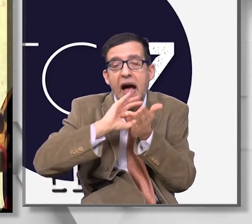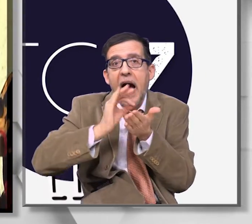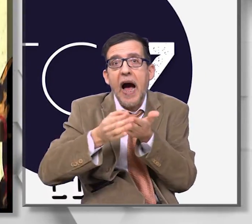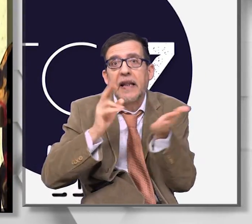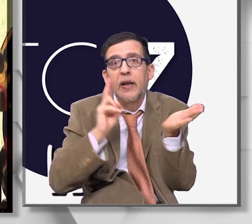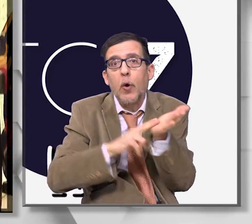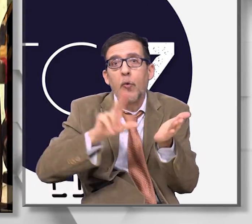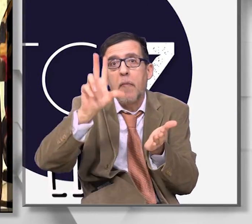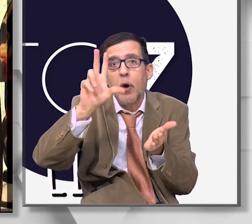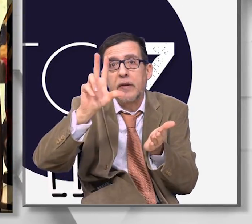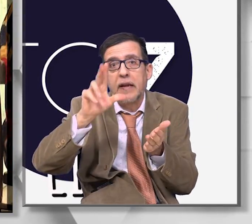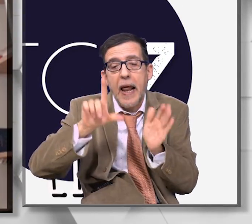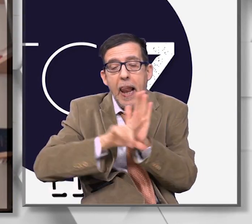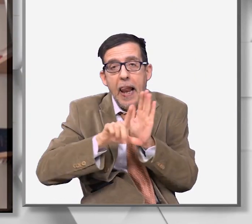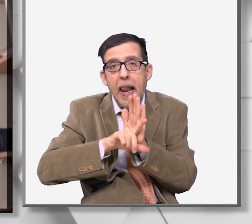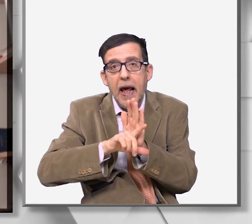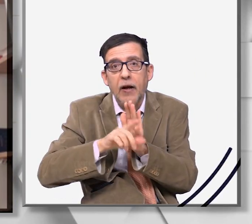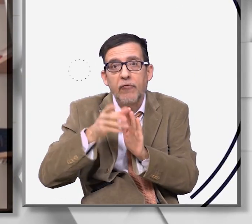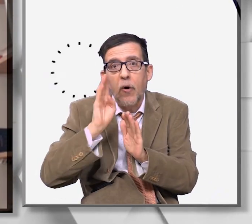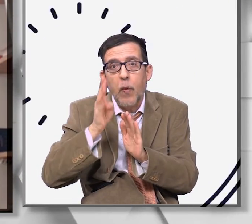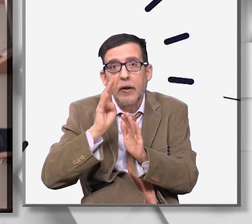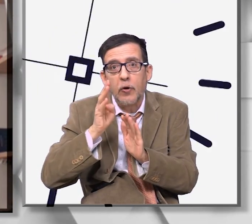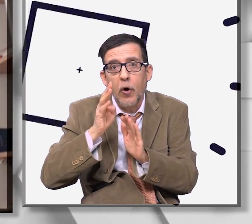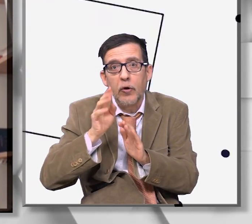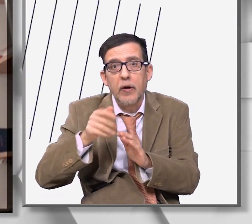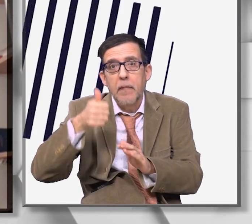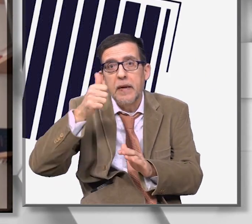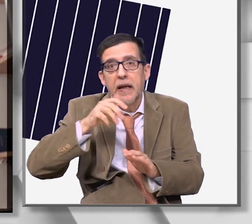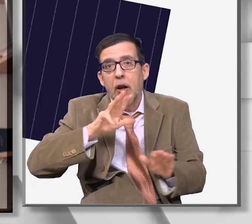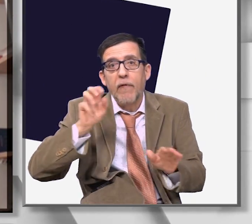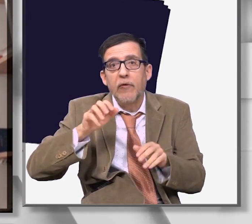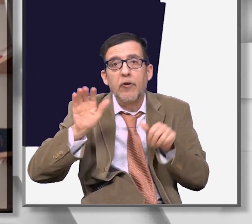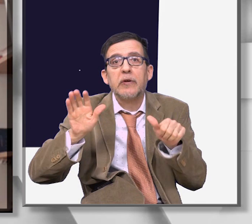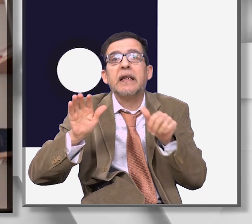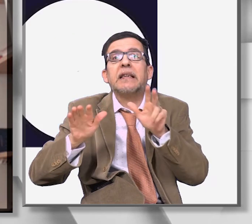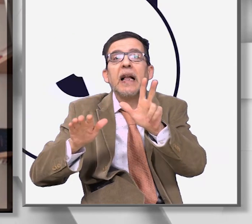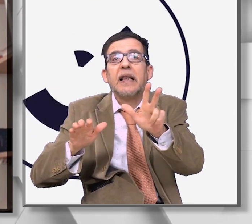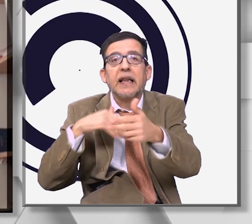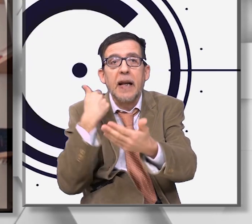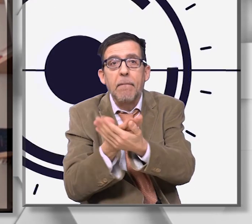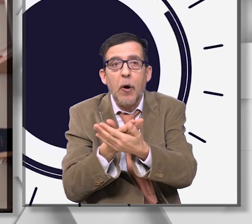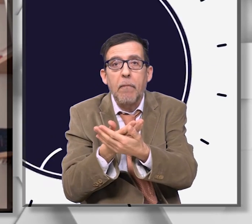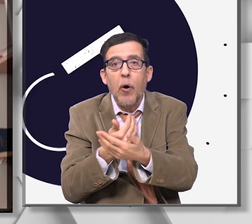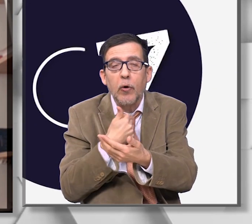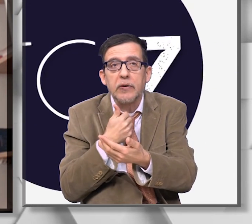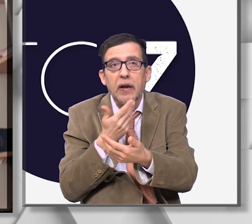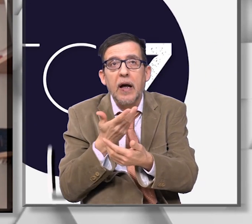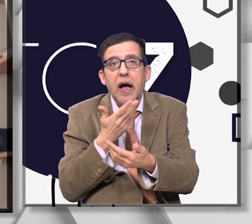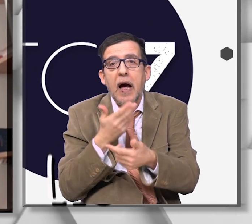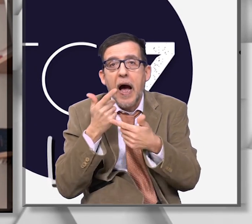della legge regionale numero 14 del 1963 su proposta del nostro gruppo abbiamo infatti